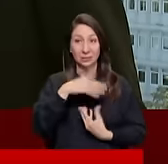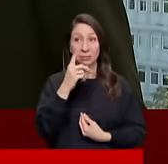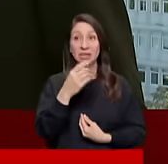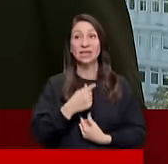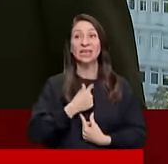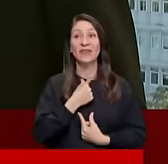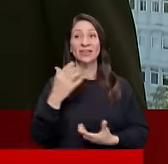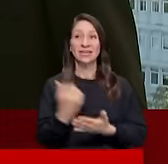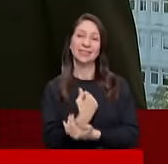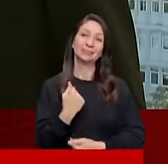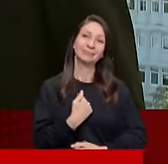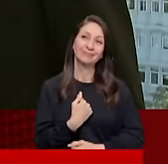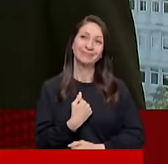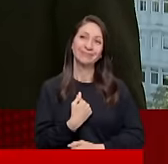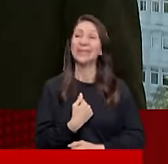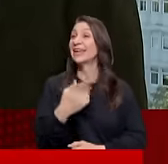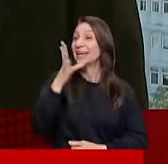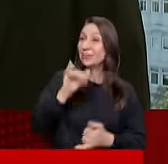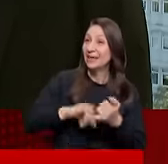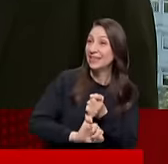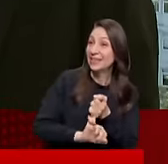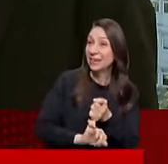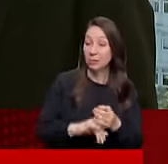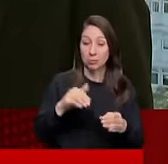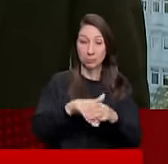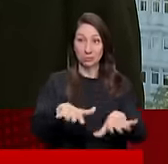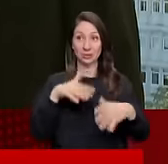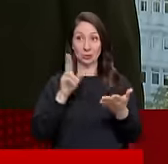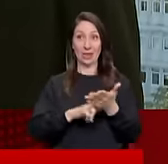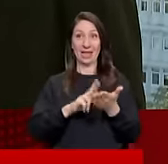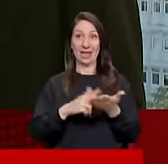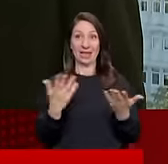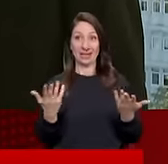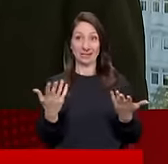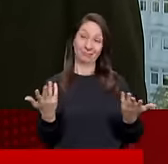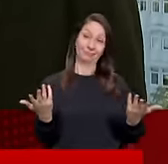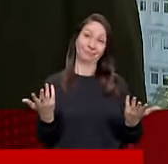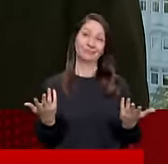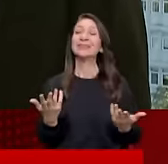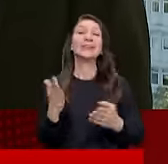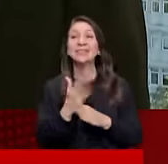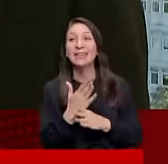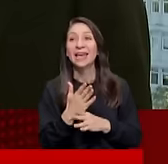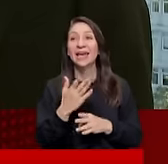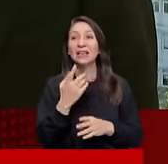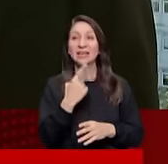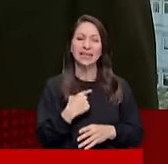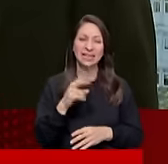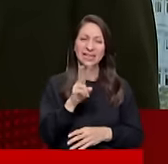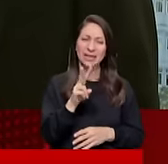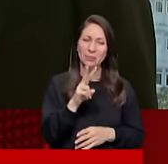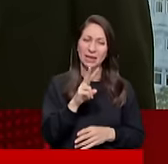kravat kazandım. Kimine girdiniz iddiaya? Meclis üyelerimizle. Meclis üyeleriyle girdiniz. Çünkü yani hani dediler ki 20